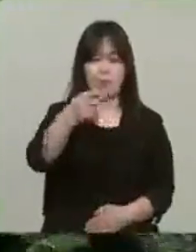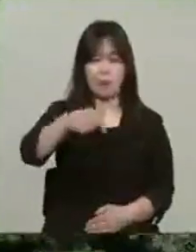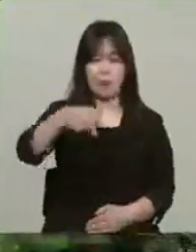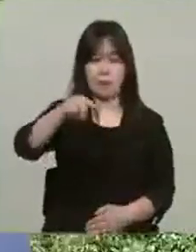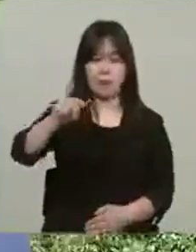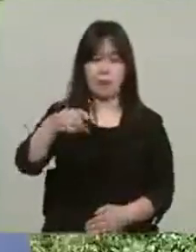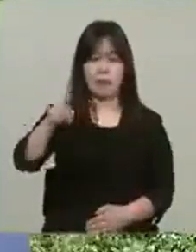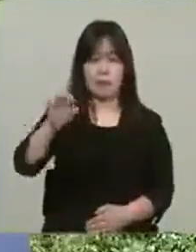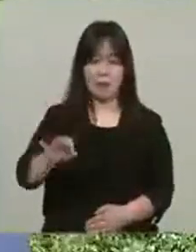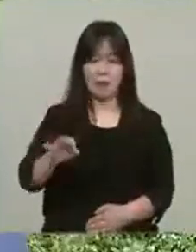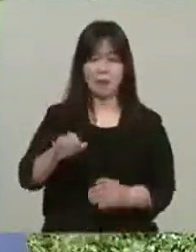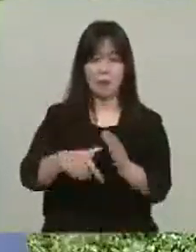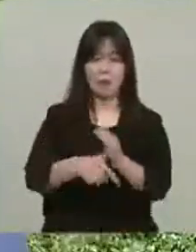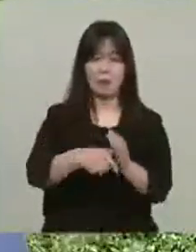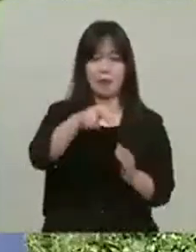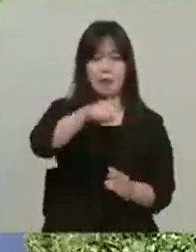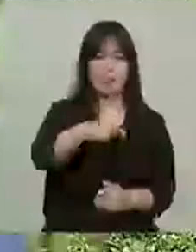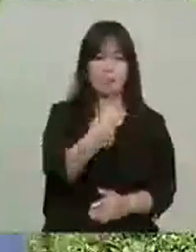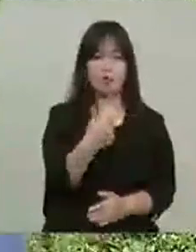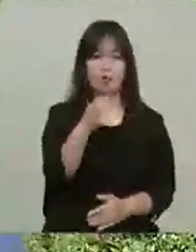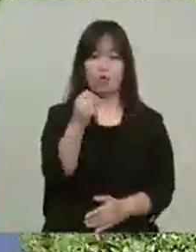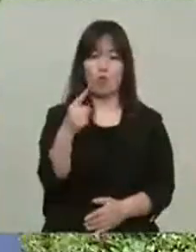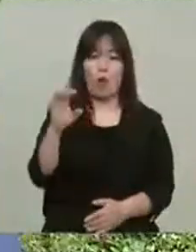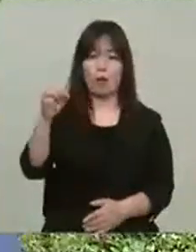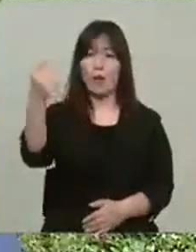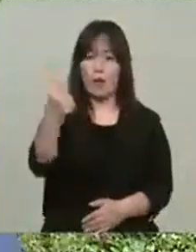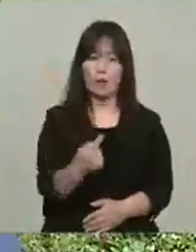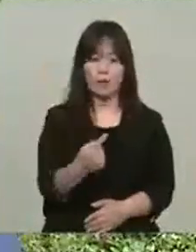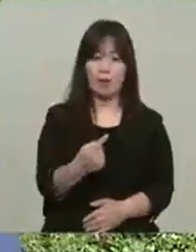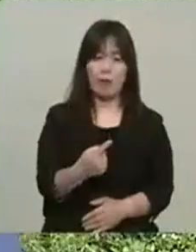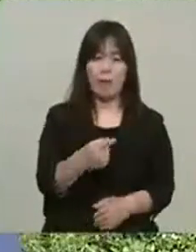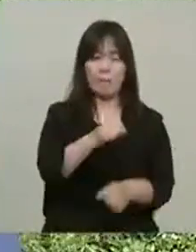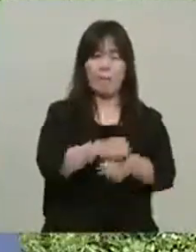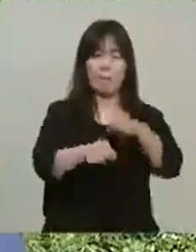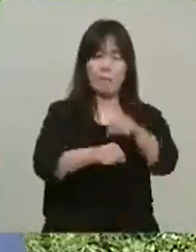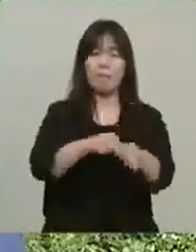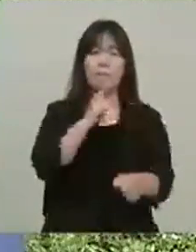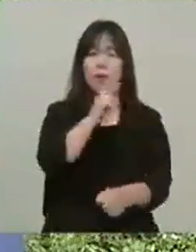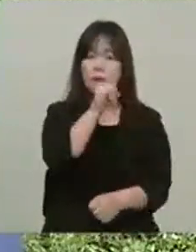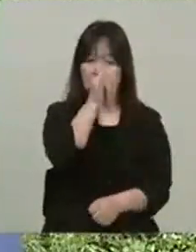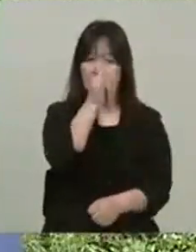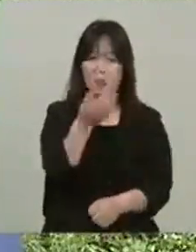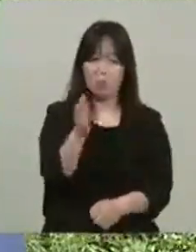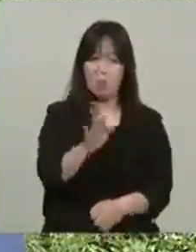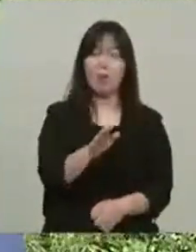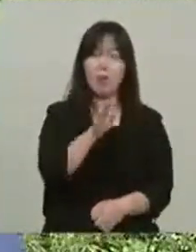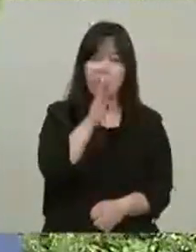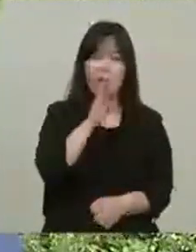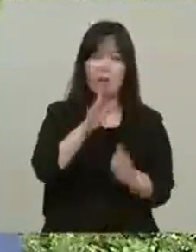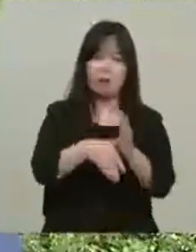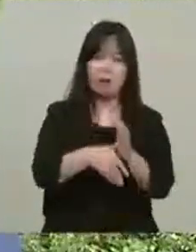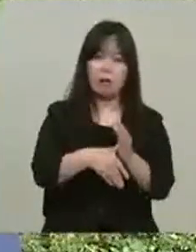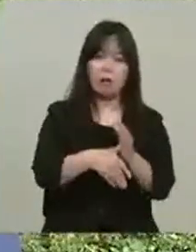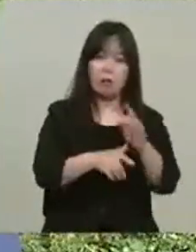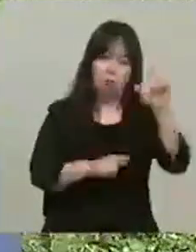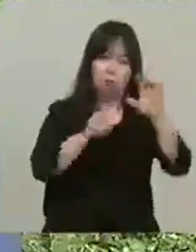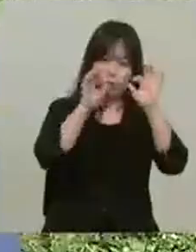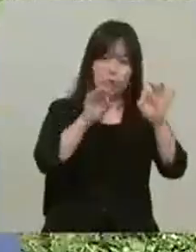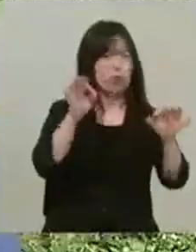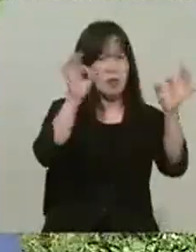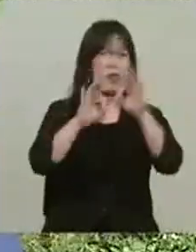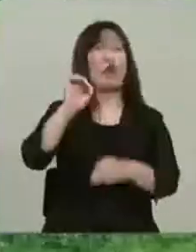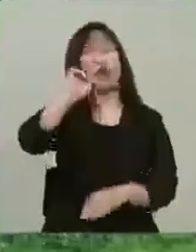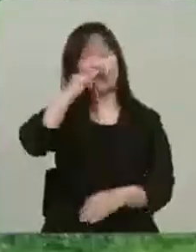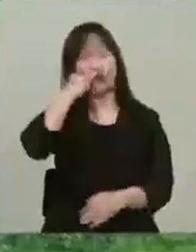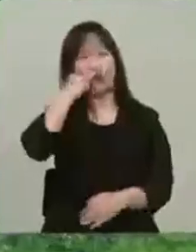미륵산성은 준왕이 남하에서 쌓았던 성이라고 이렇게 기록이 되어 있습니다. 근데 실제로 준왕 때 쌓았던 흔적들은 찾을 수가